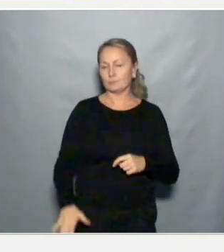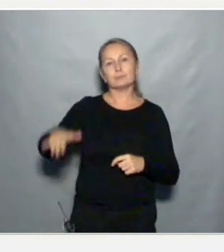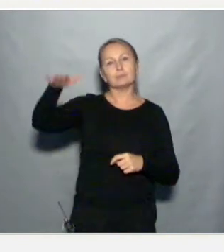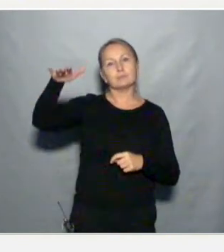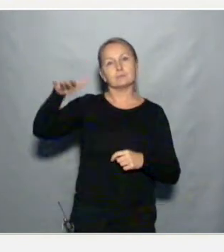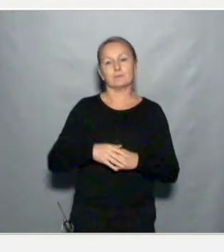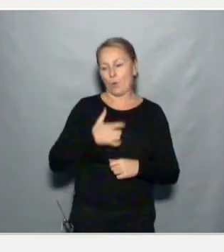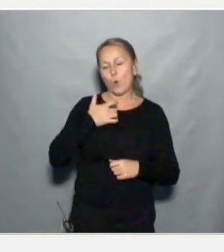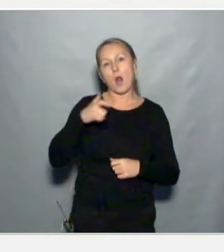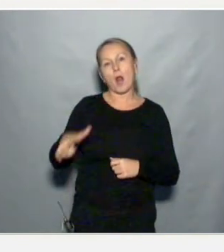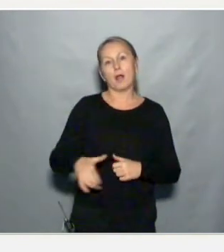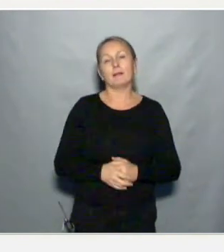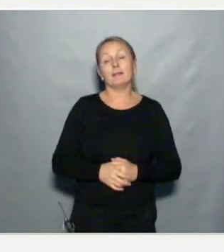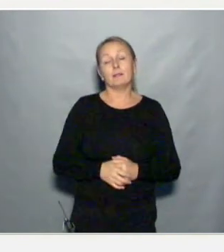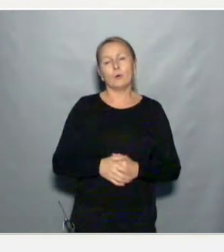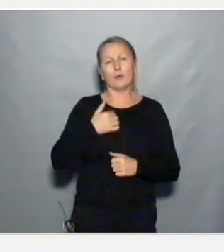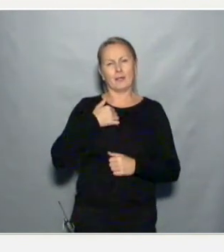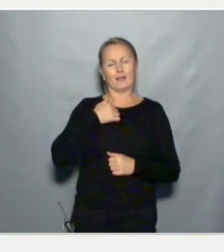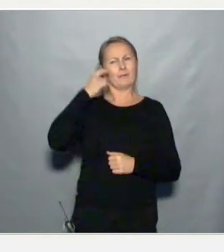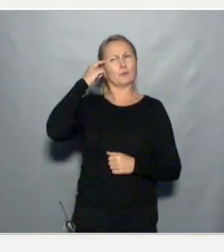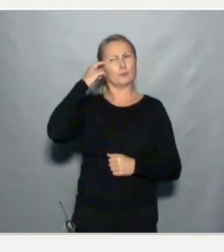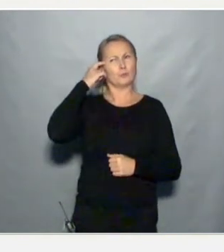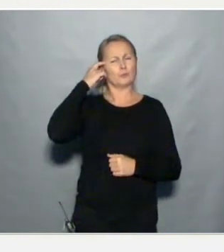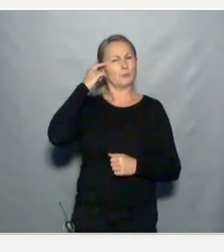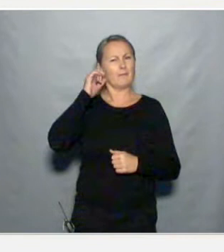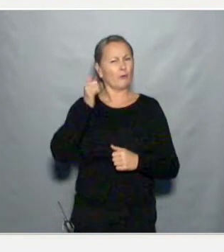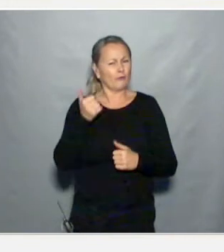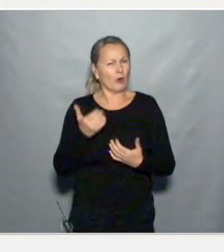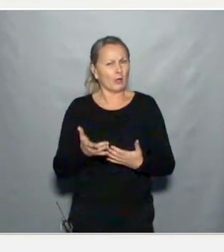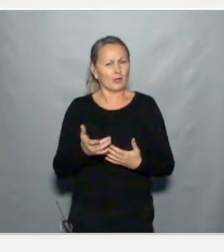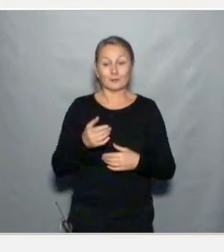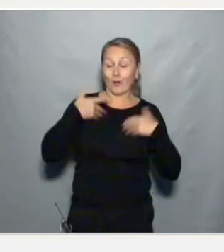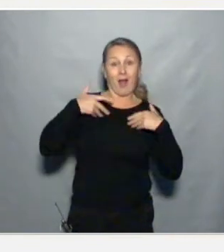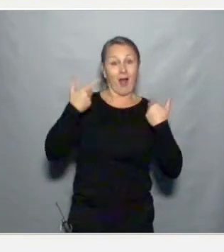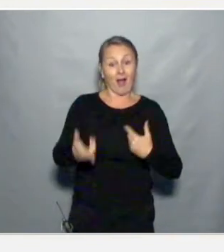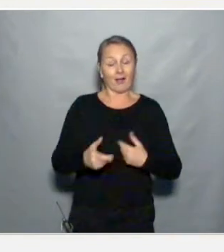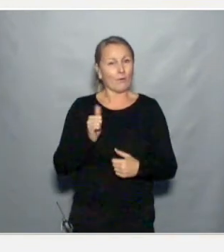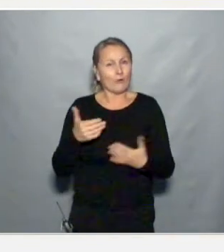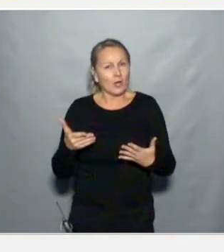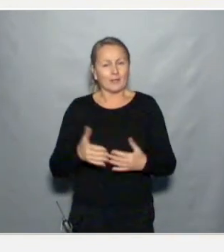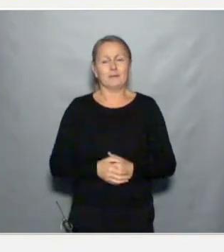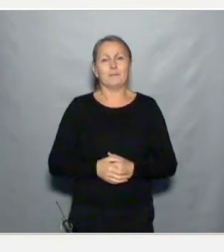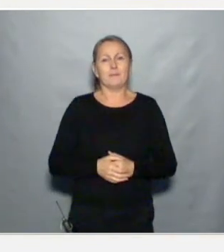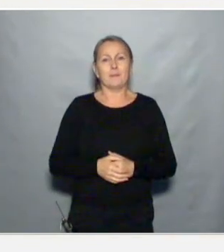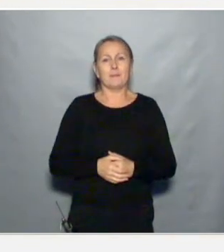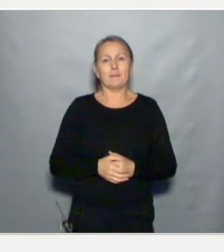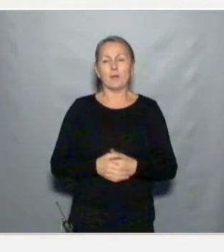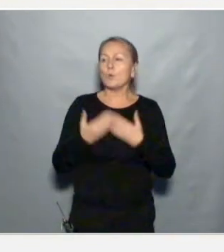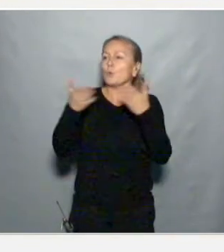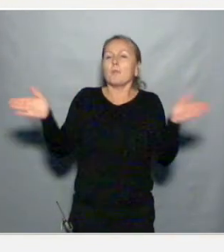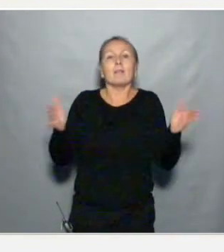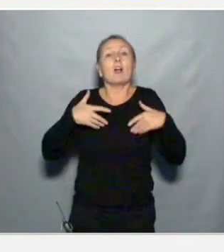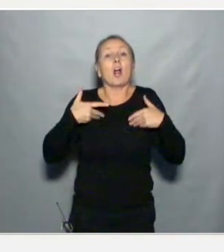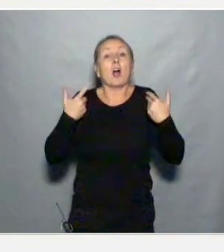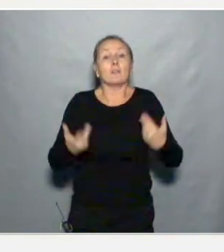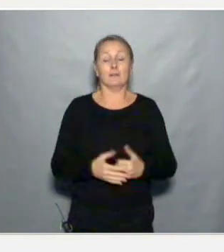jag var ung. Och jag förstod först inte varför jag såg så glad ut, utåt sett.